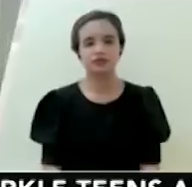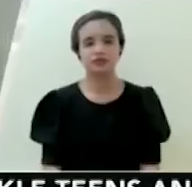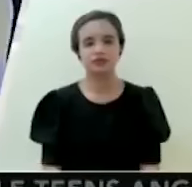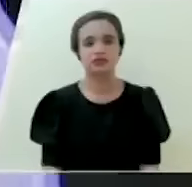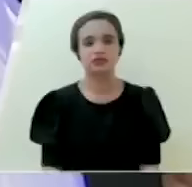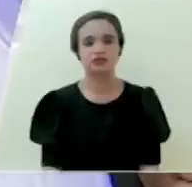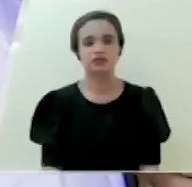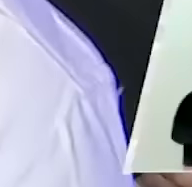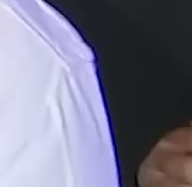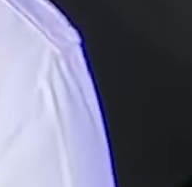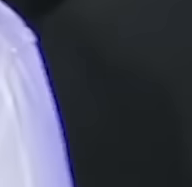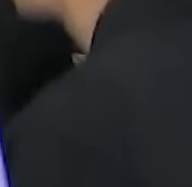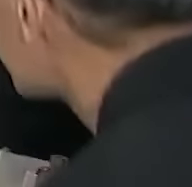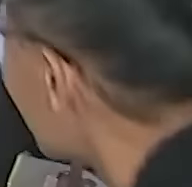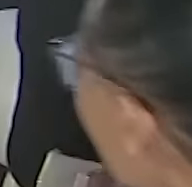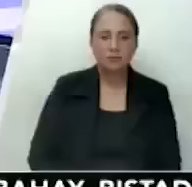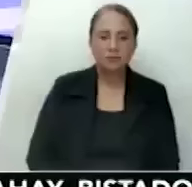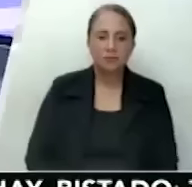showbiz happenings.